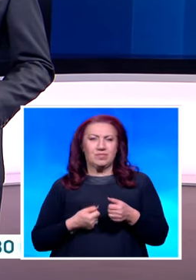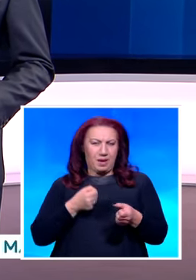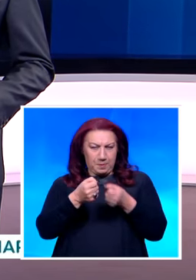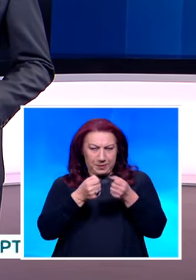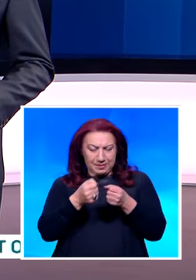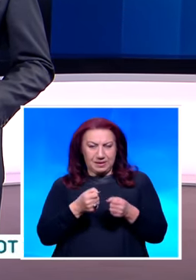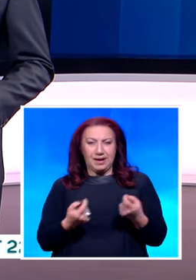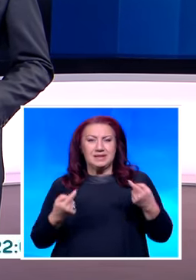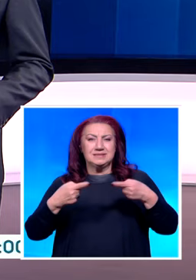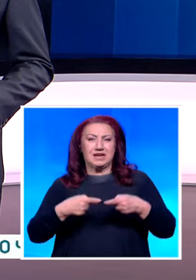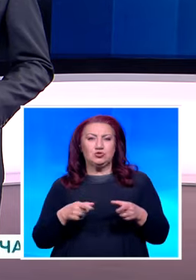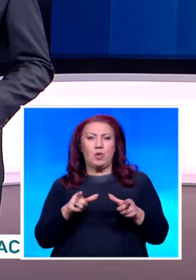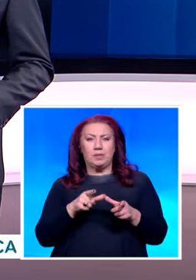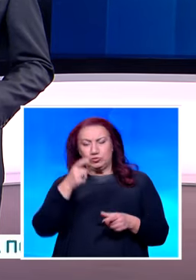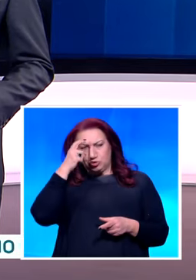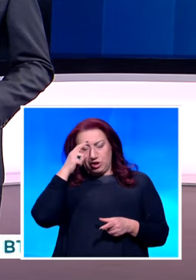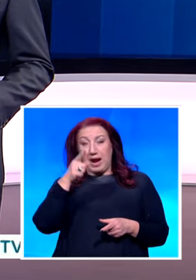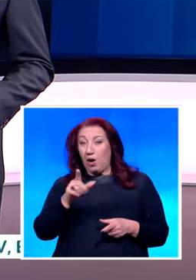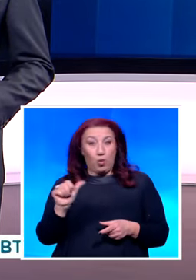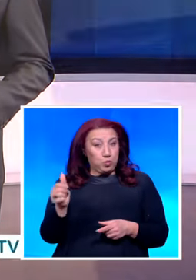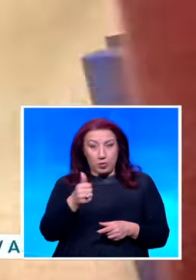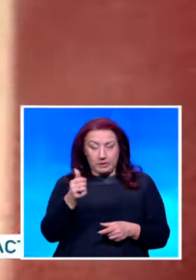може да го превърне в световен шампион в тежка категория.